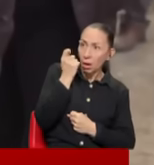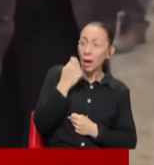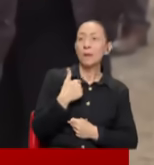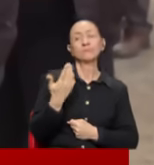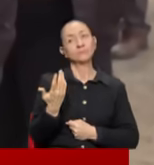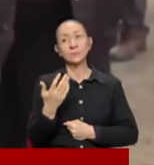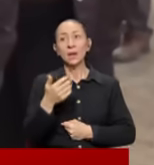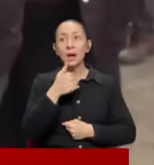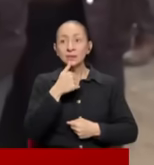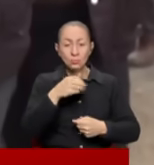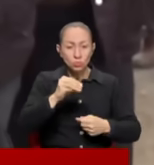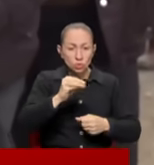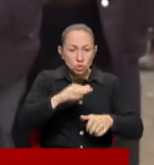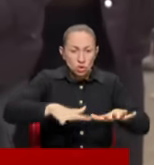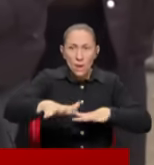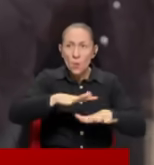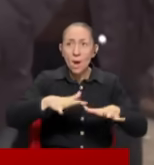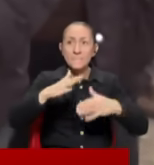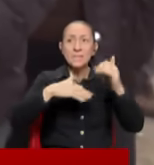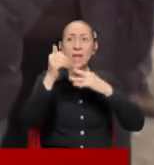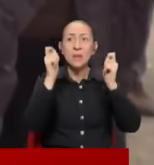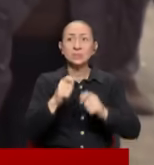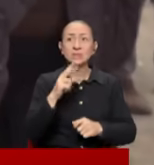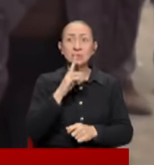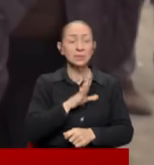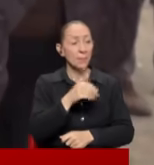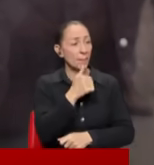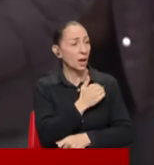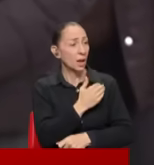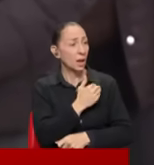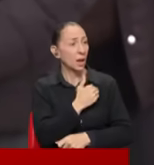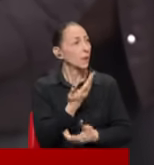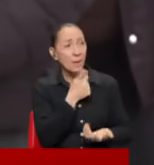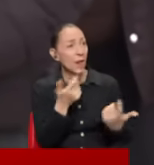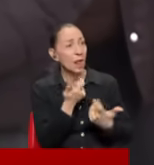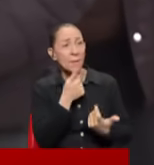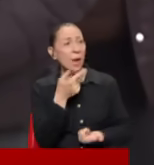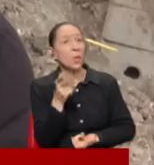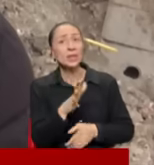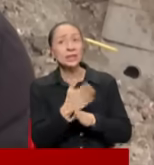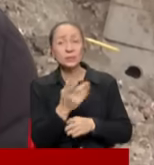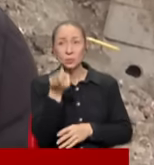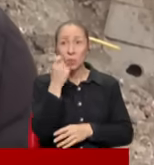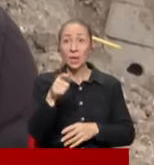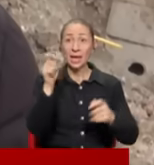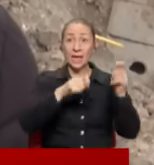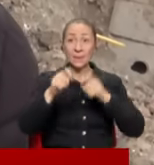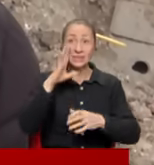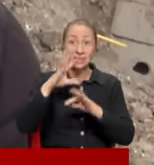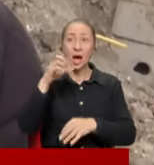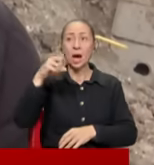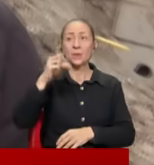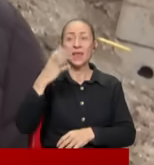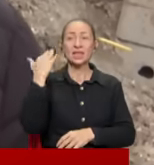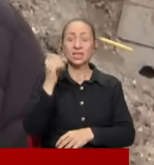pazarlandı. Adam bataklık üzerine bina yapmış. Kızım bana babasını soruyor. Benim babam neden öldü diyor. Burayı yapan kişi AK